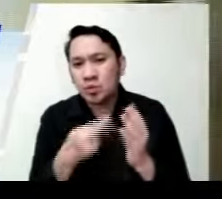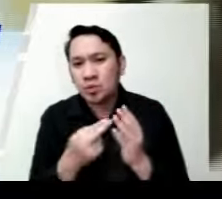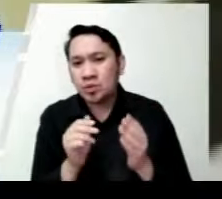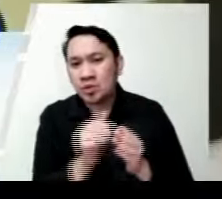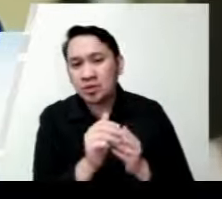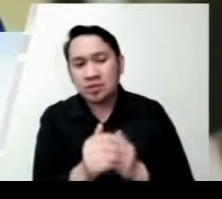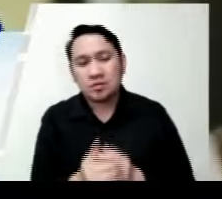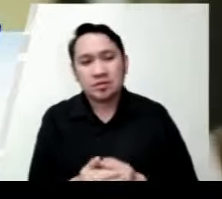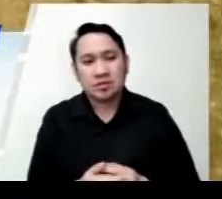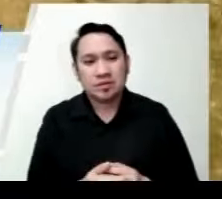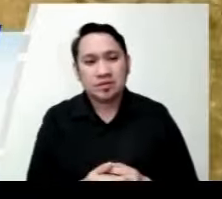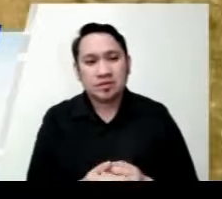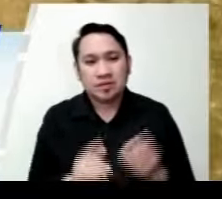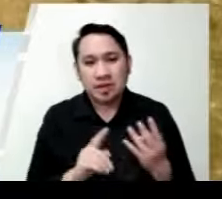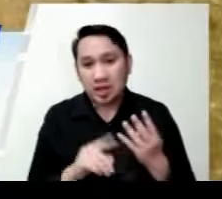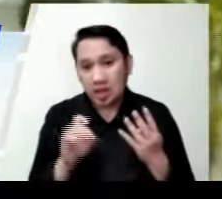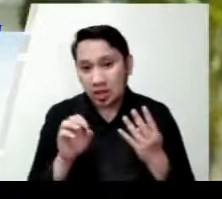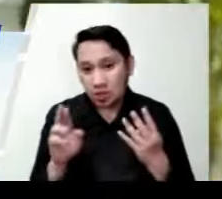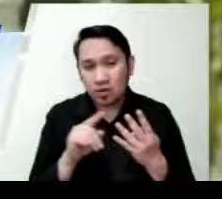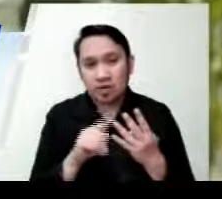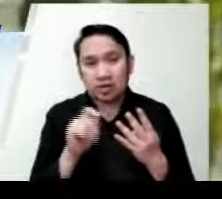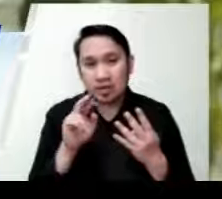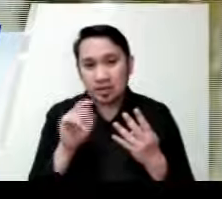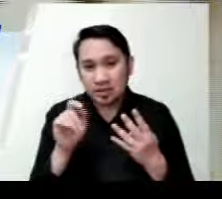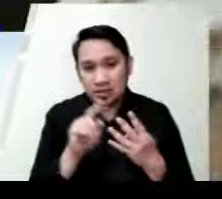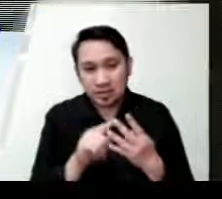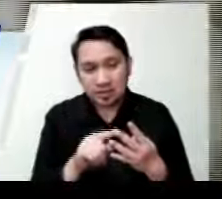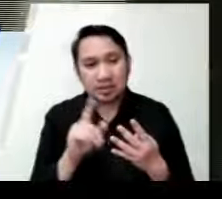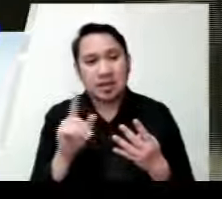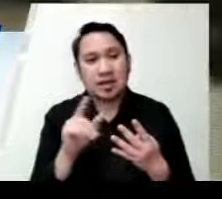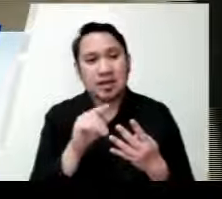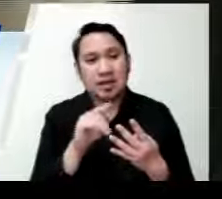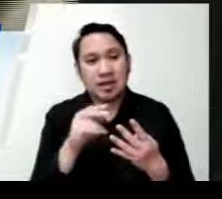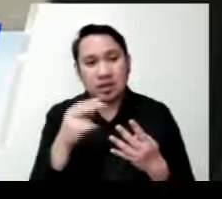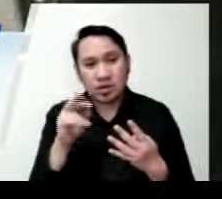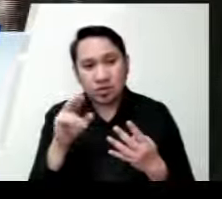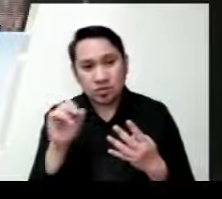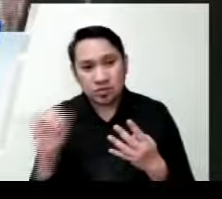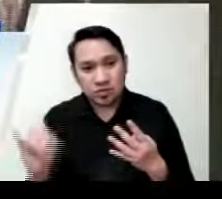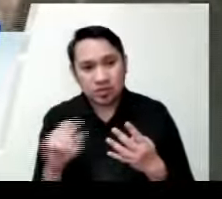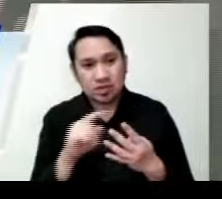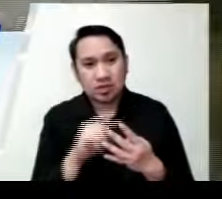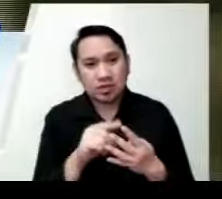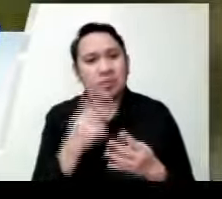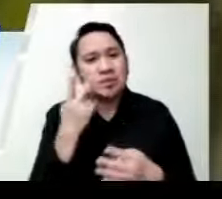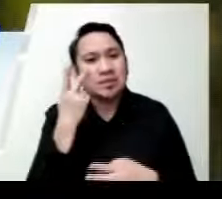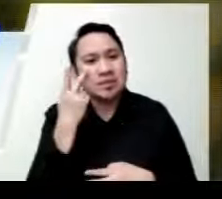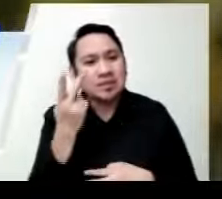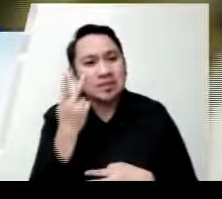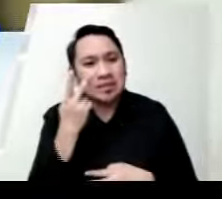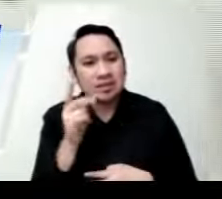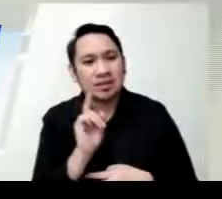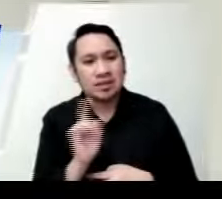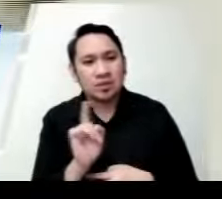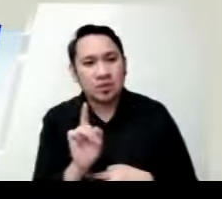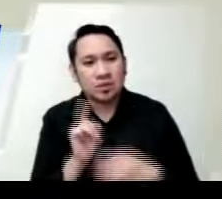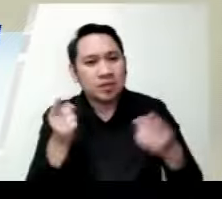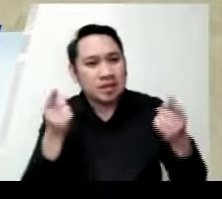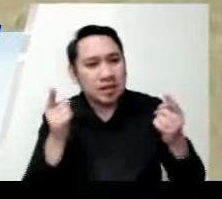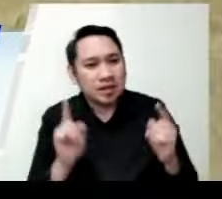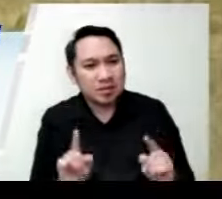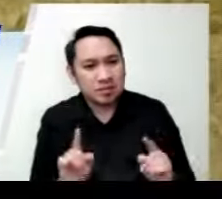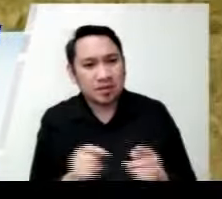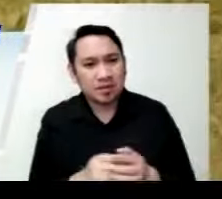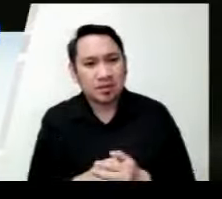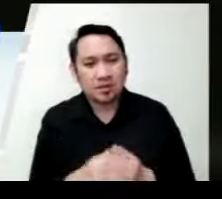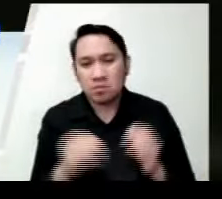Eduardo, Teresita at syempre si Hiroshi. Tignan natin kung ito ba ay mas magpapatibay